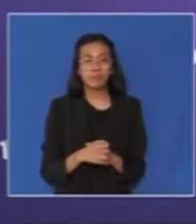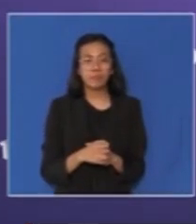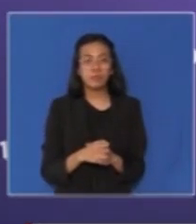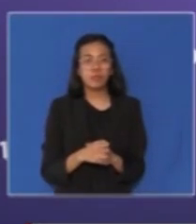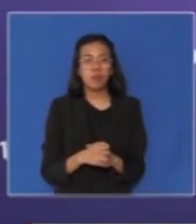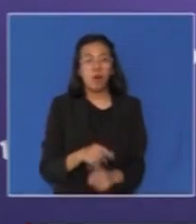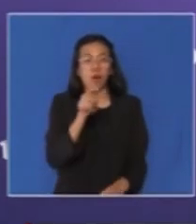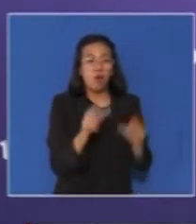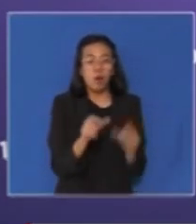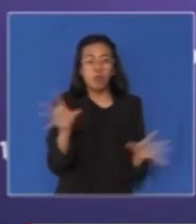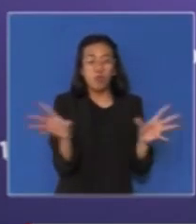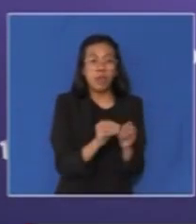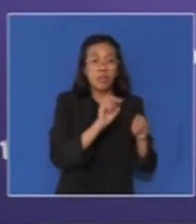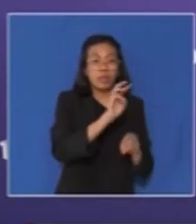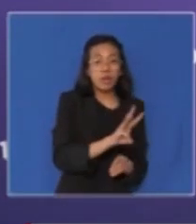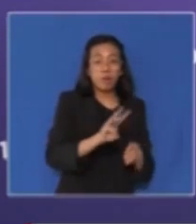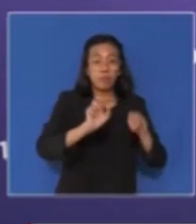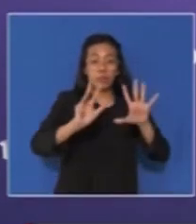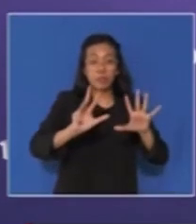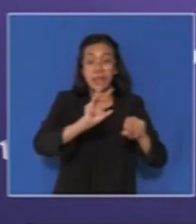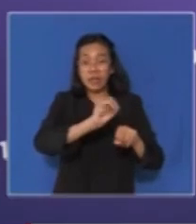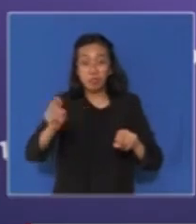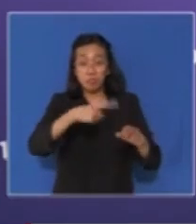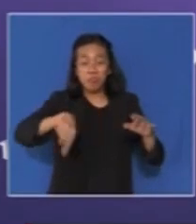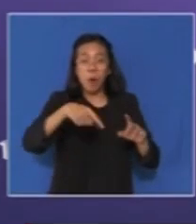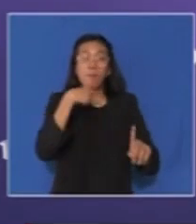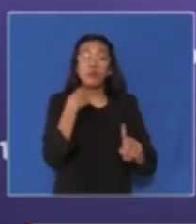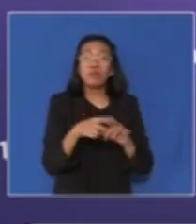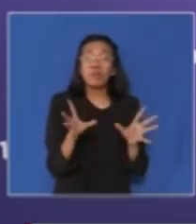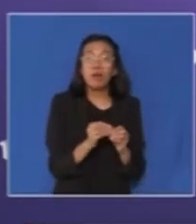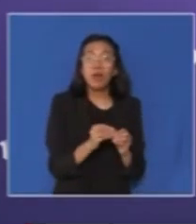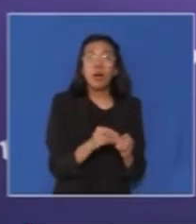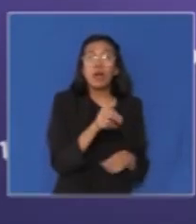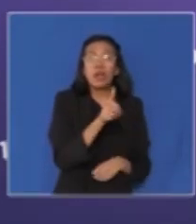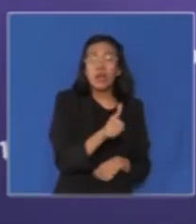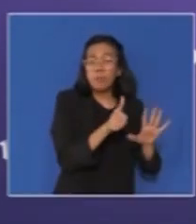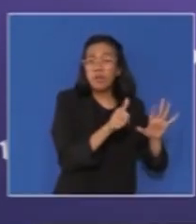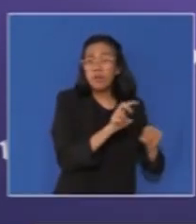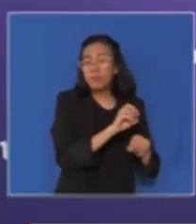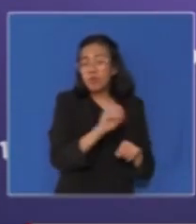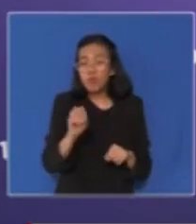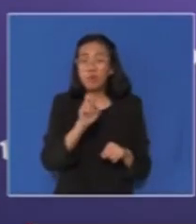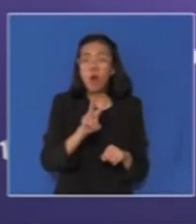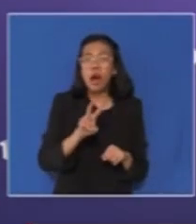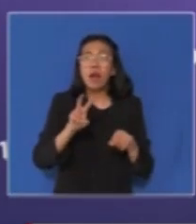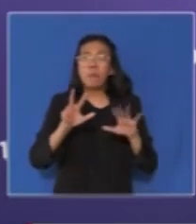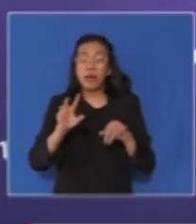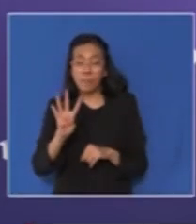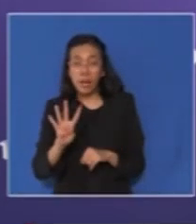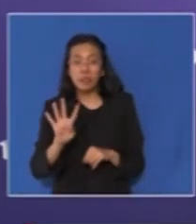lebih dari 39.000 orang, ada hasil positif sebanyak 6.248, hasil negatif